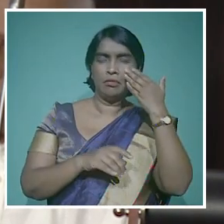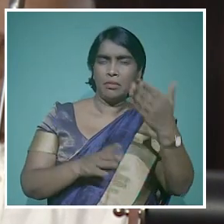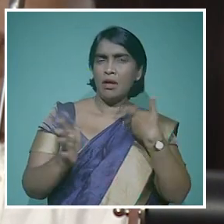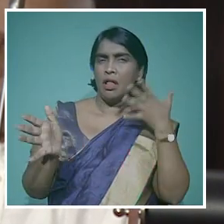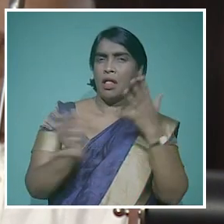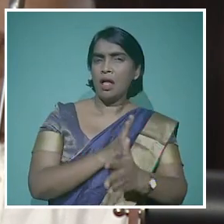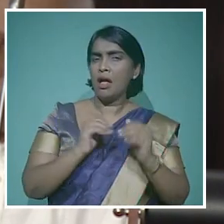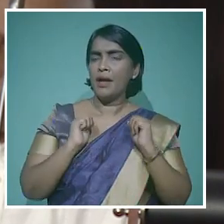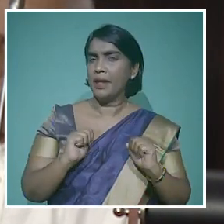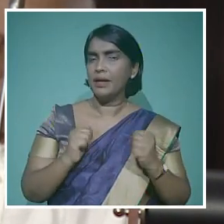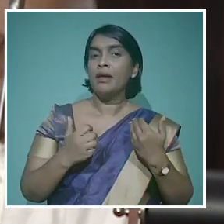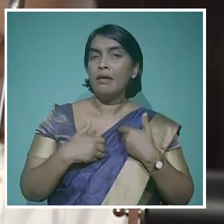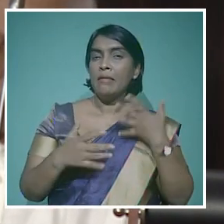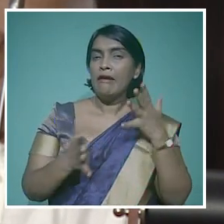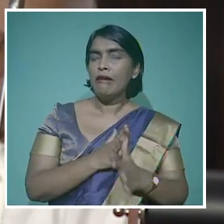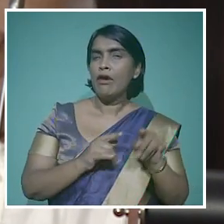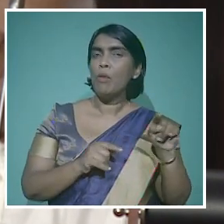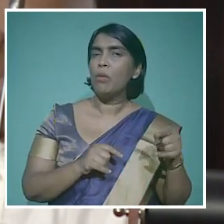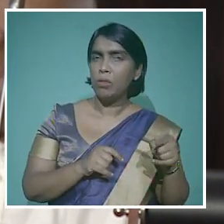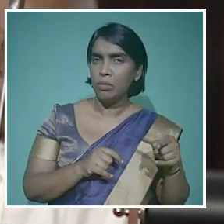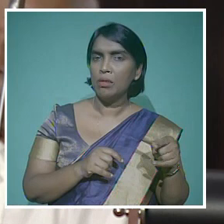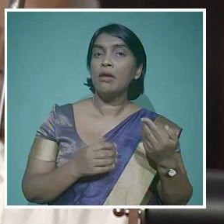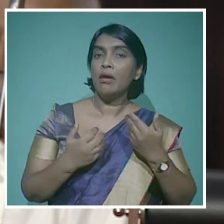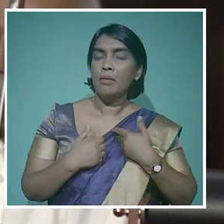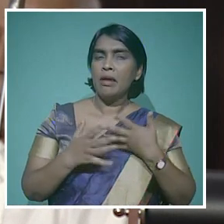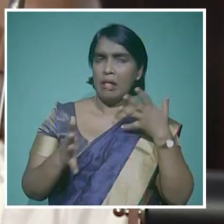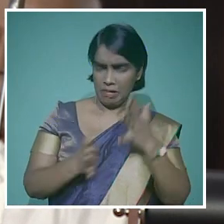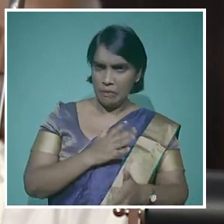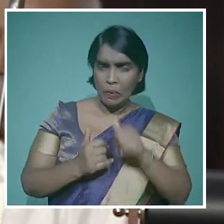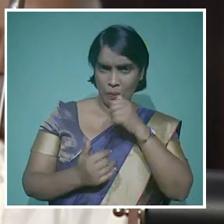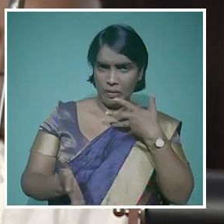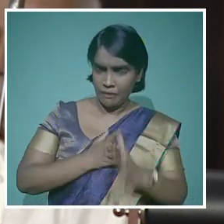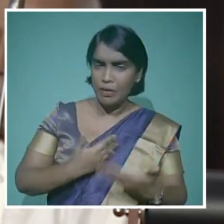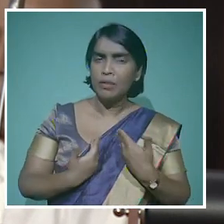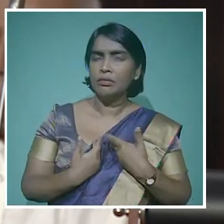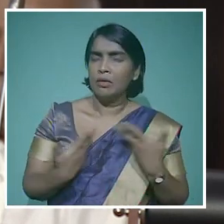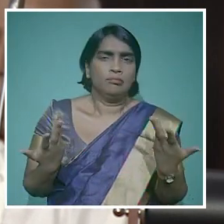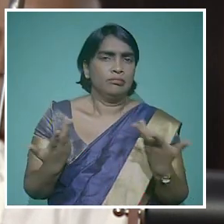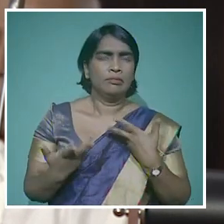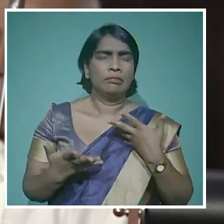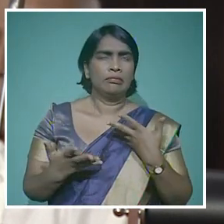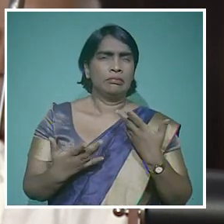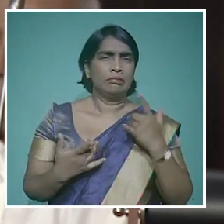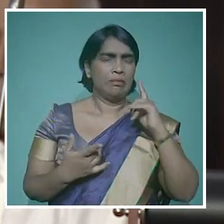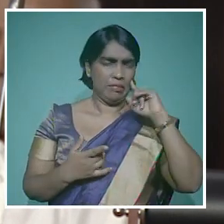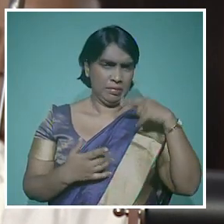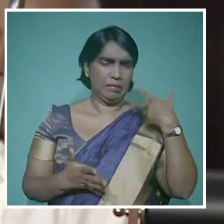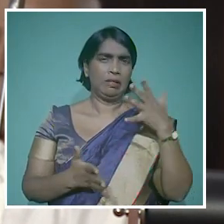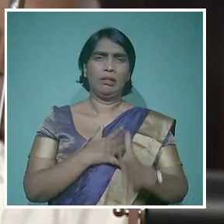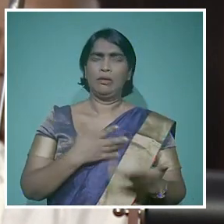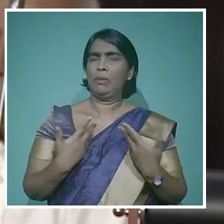ඇයි? අපට වැරදුනේ කොතැනද? අපට වැරදුනාද? එතේ නැත්තම් අපි වරද්දා